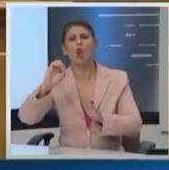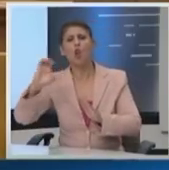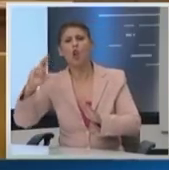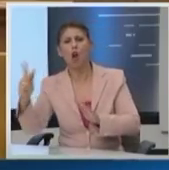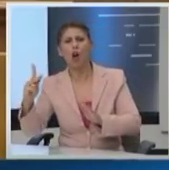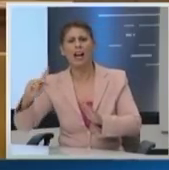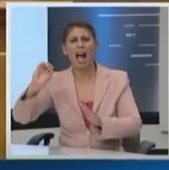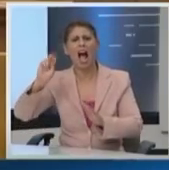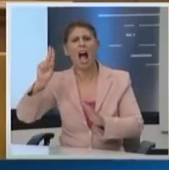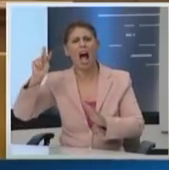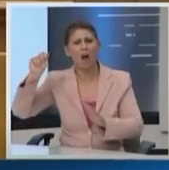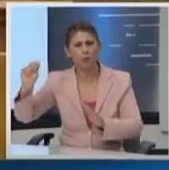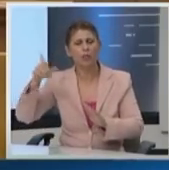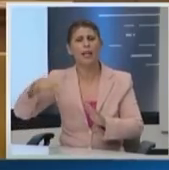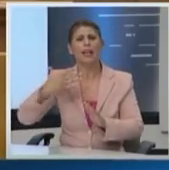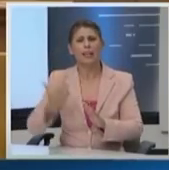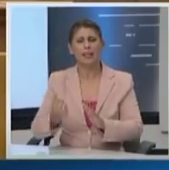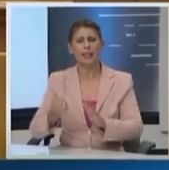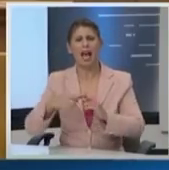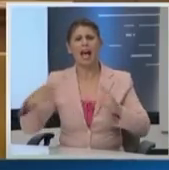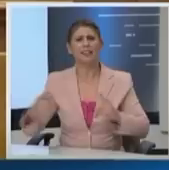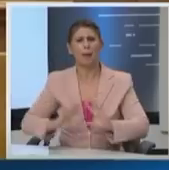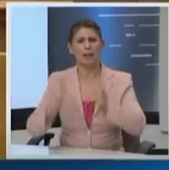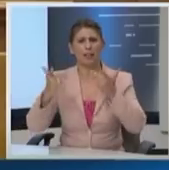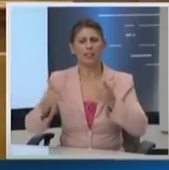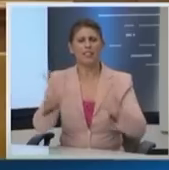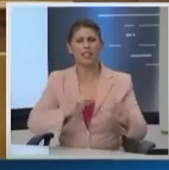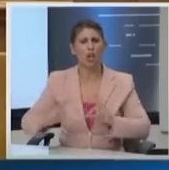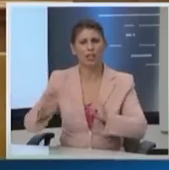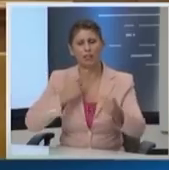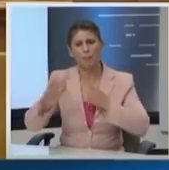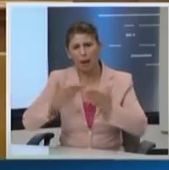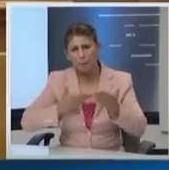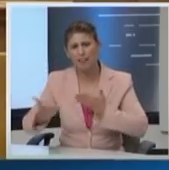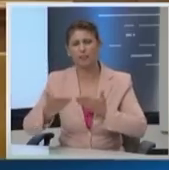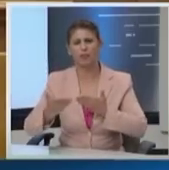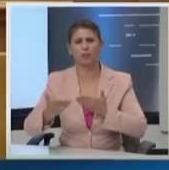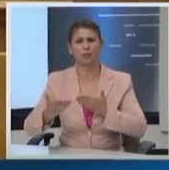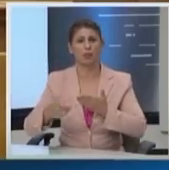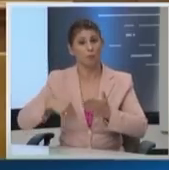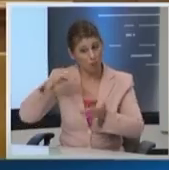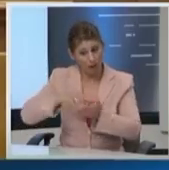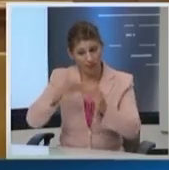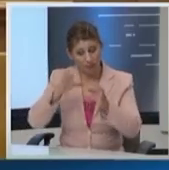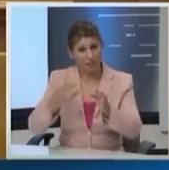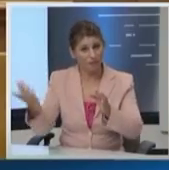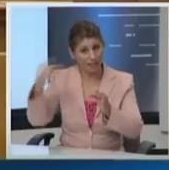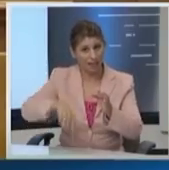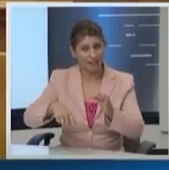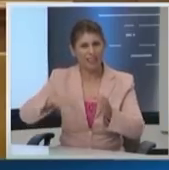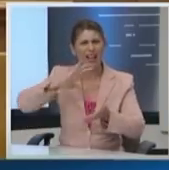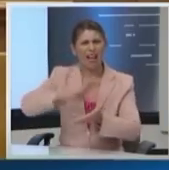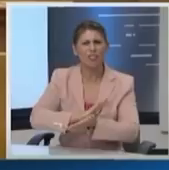η ανταπεργία. Είναι η οριστική κατάργηση των συλλογικών διαπραγματεύσεων που επανέρχονται το Σεπτέμβριο. Είναι η